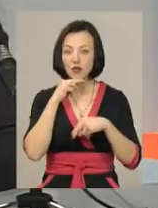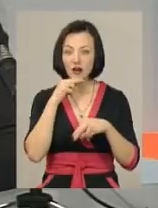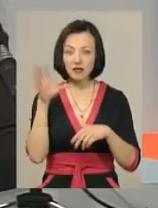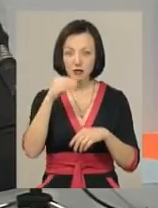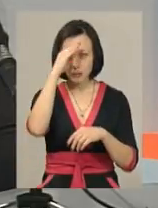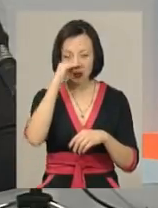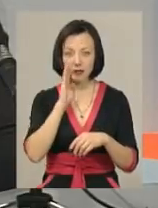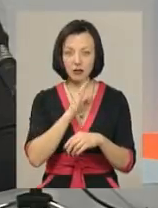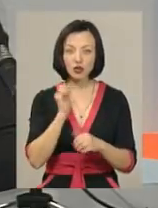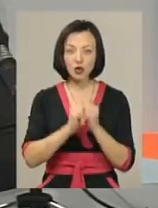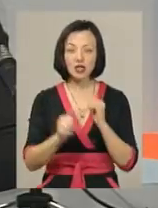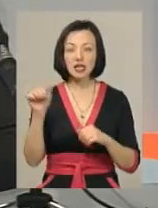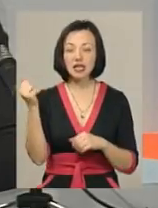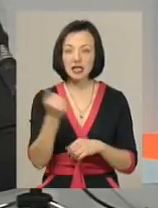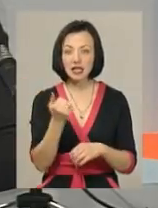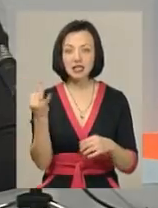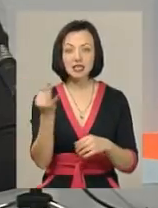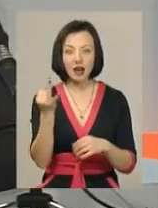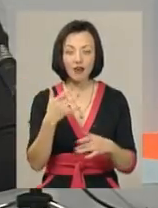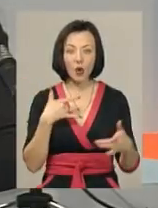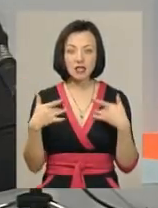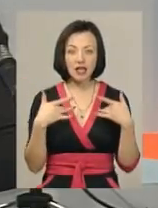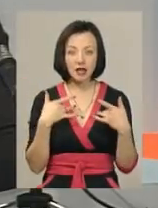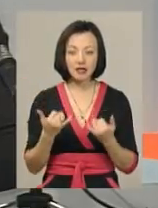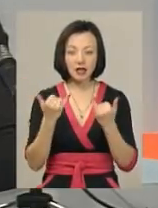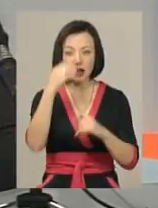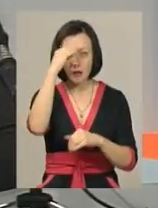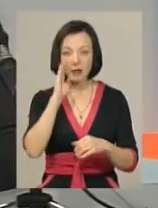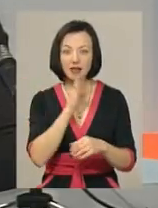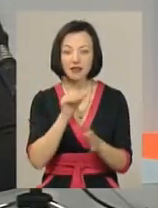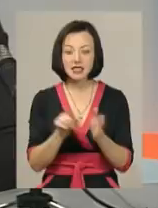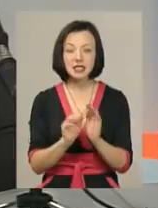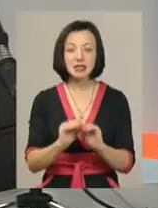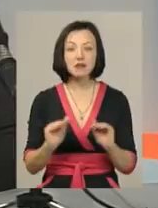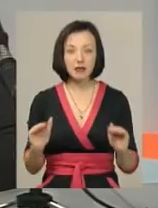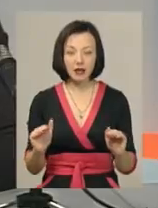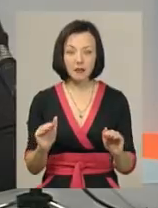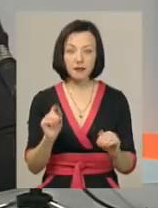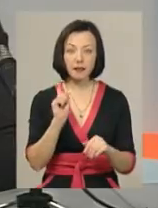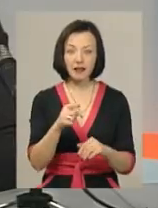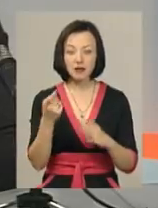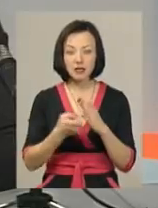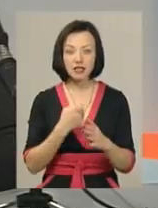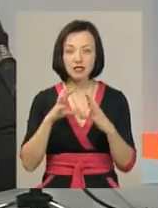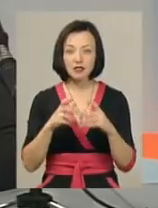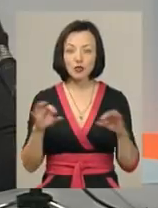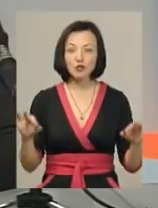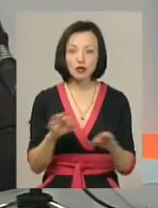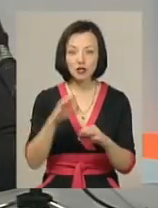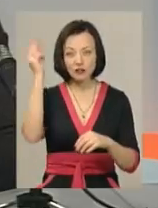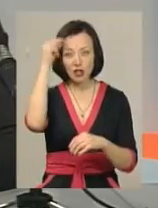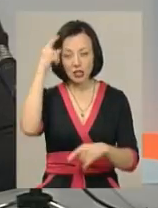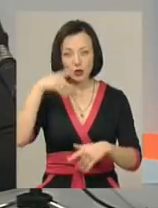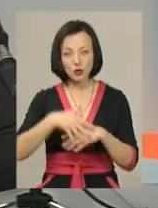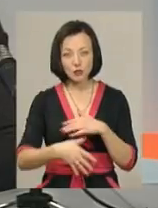всіх батьків щонеділі відбуваються дуже цікаві концерти саме для батьків з дітьми тобто вони пізнають світ музики вони вчаться